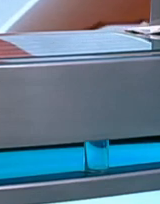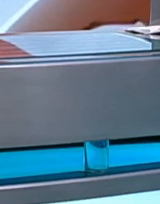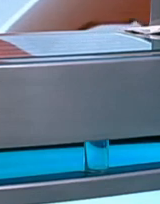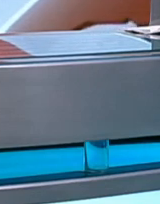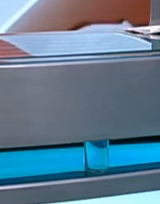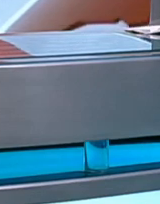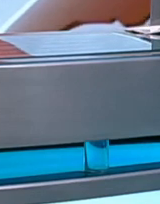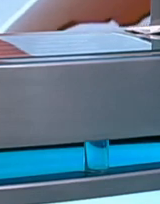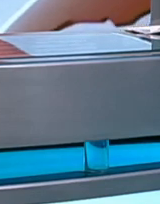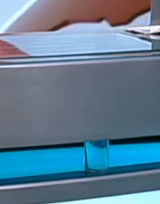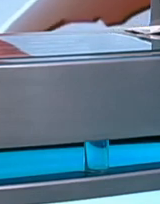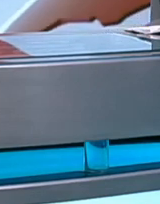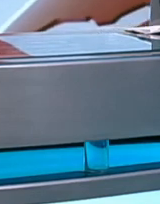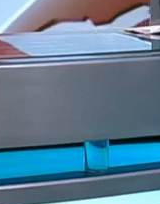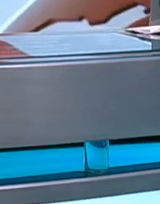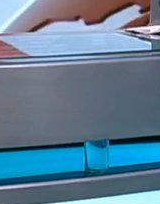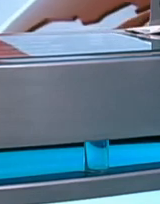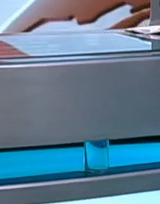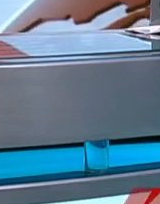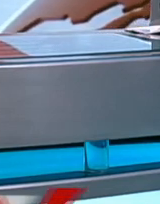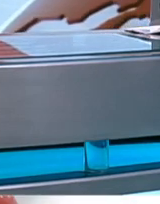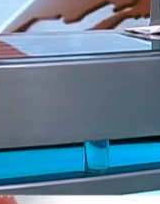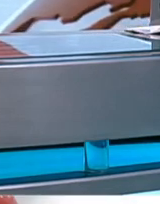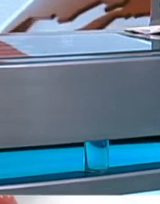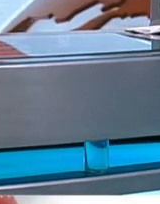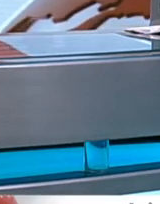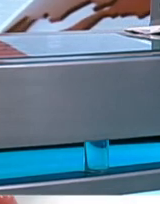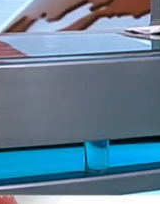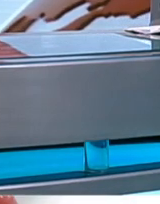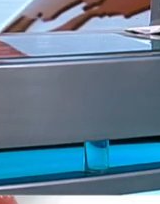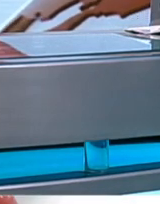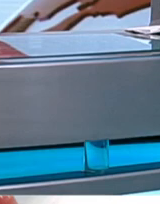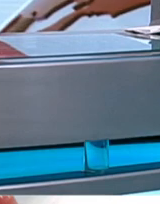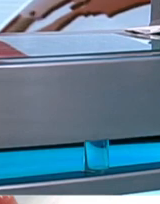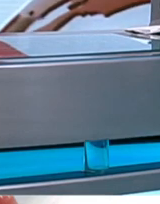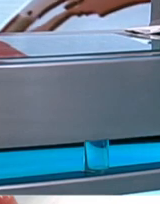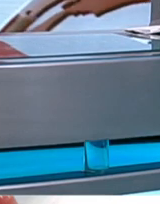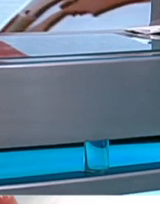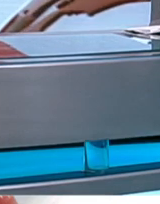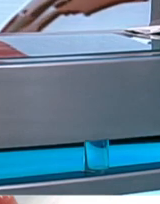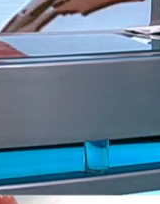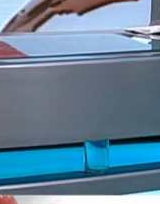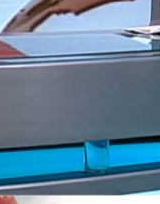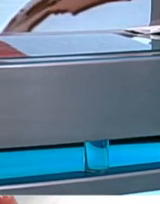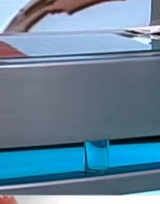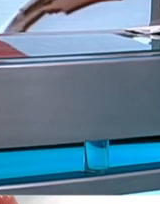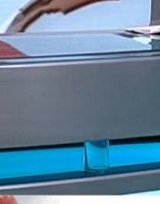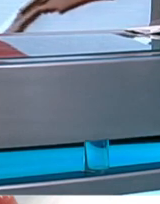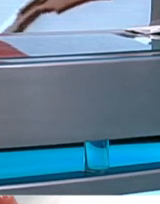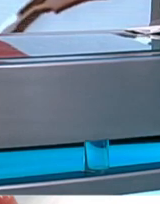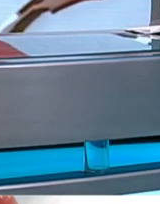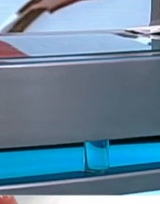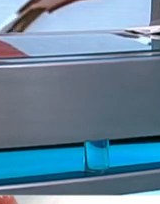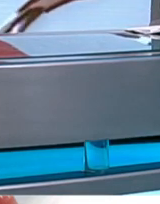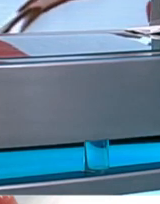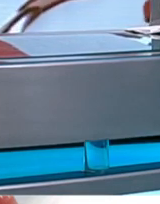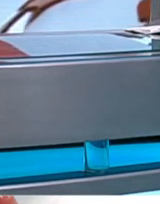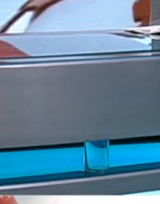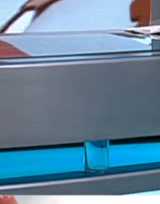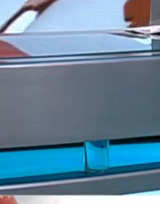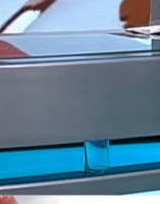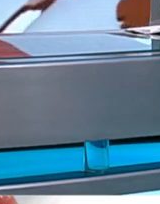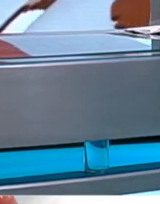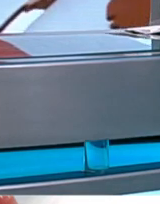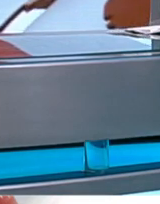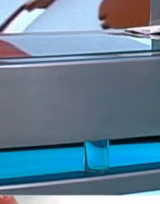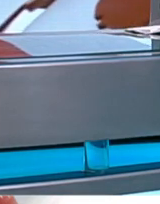وعبر امانويل ماكرون الرئيس الفرنسي عن شكره لمصر لجهودها المبذوله منذ السابع من اكتوبر الجاري كما حي